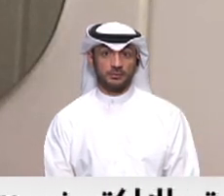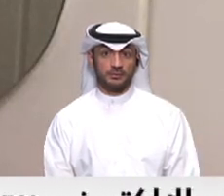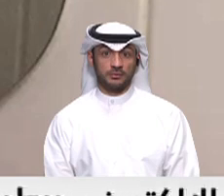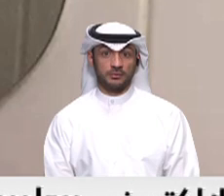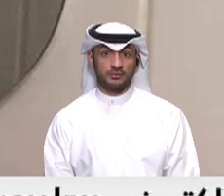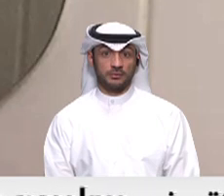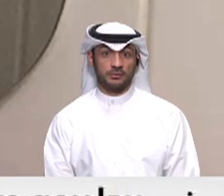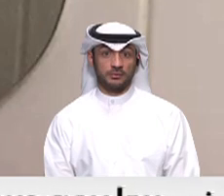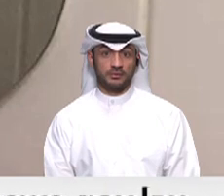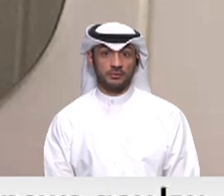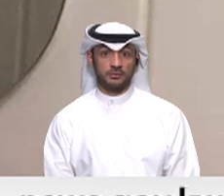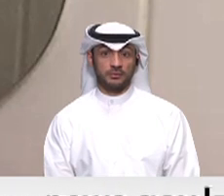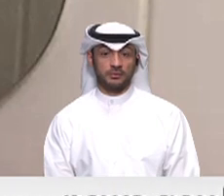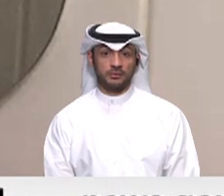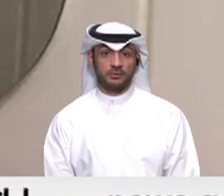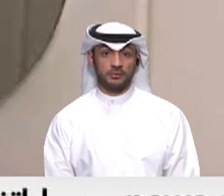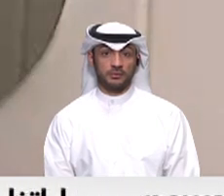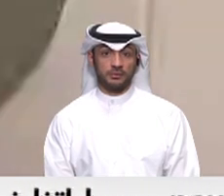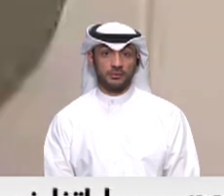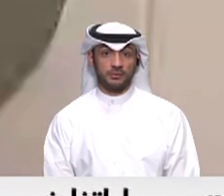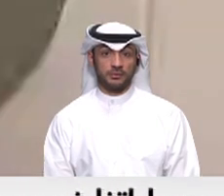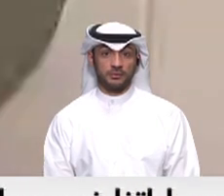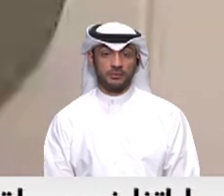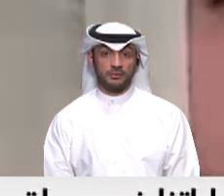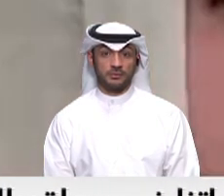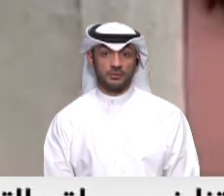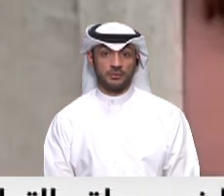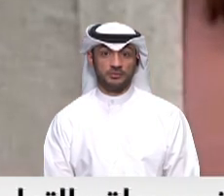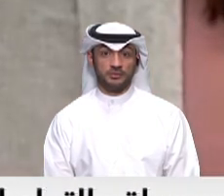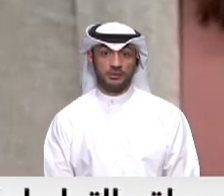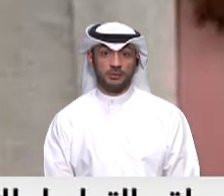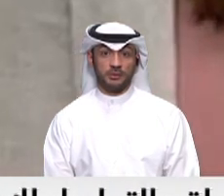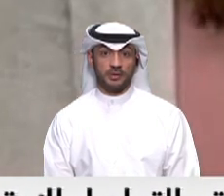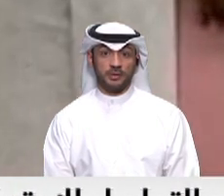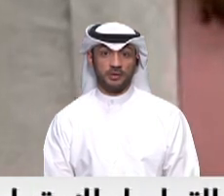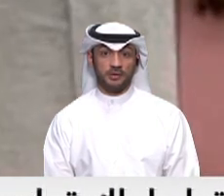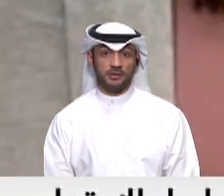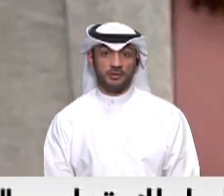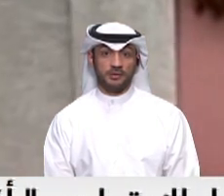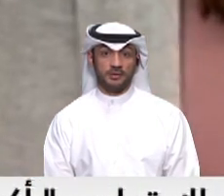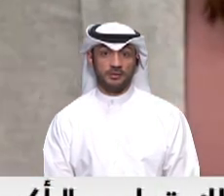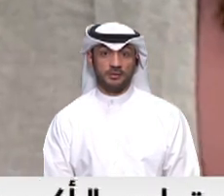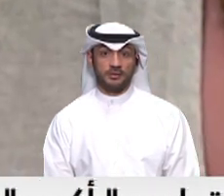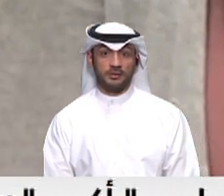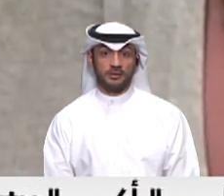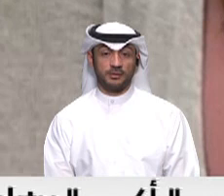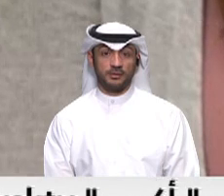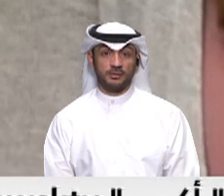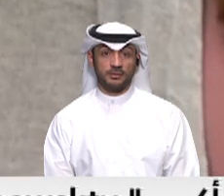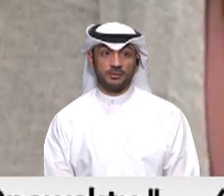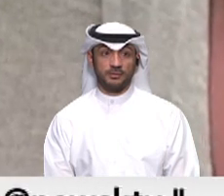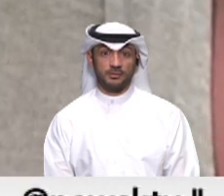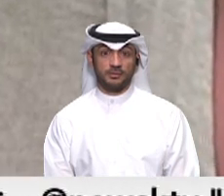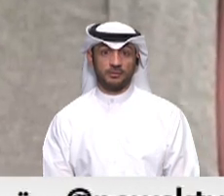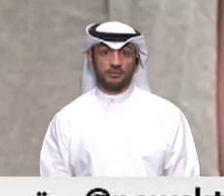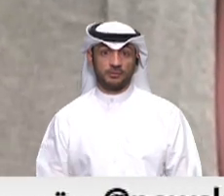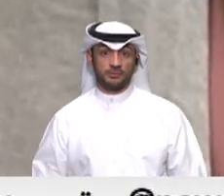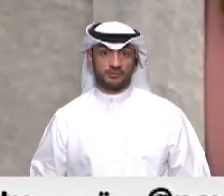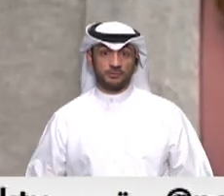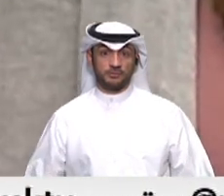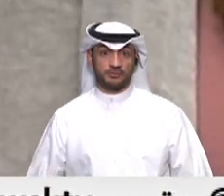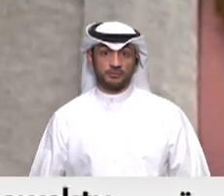بأنها تابعة لحزب الله ولها عدة فروع في بيروت وفي عدد كبير من المناطق